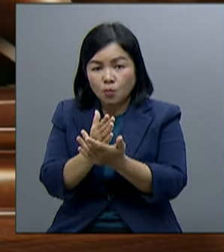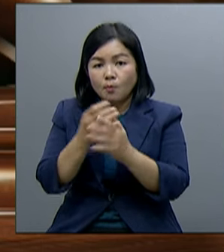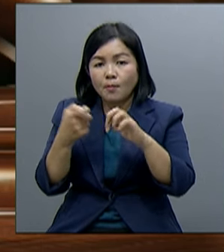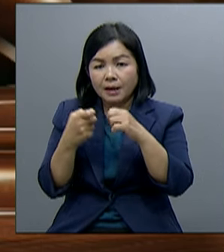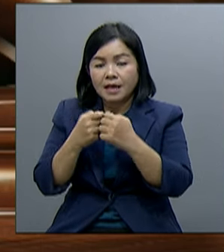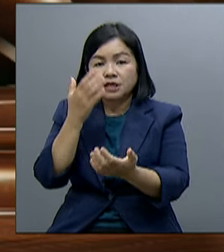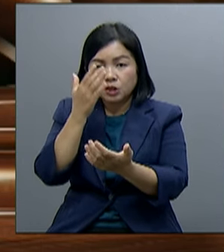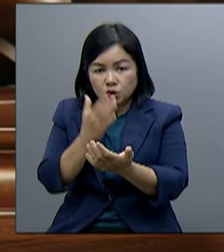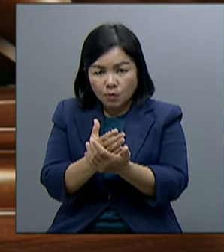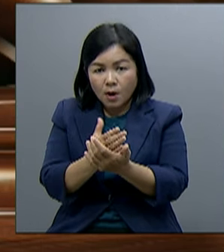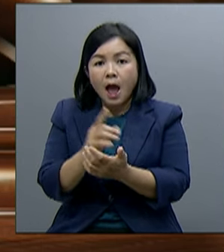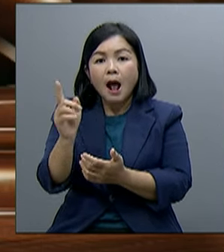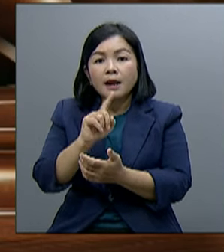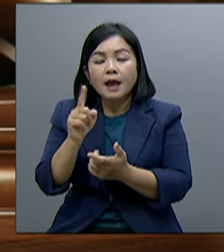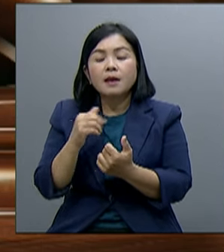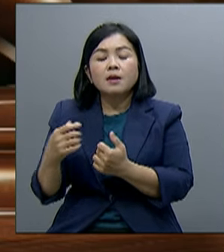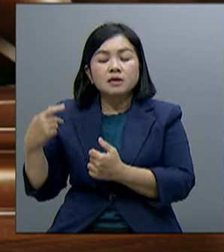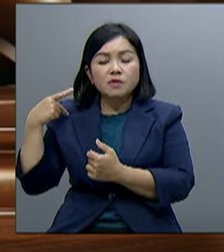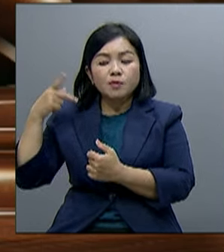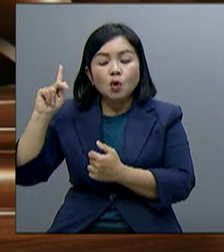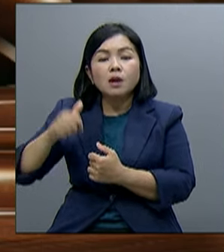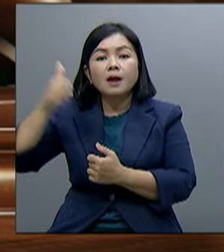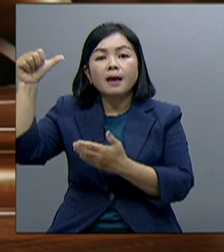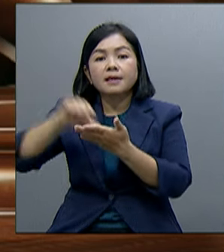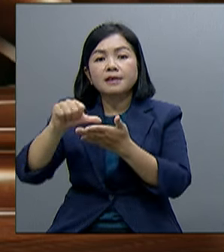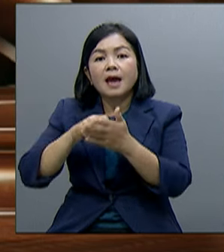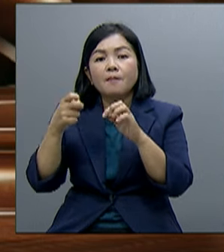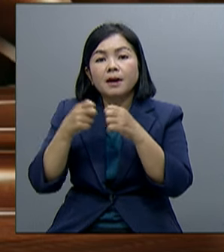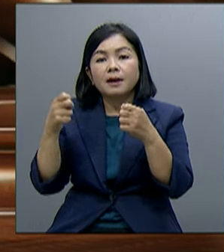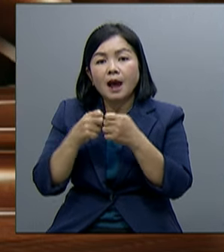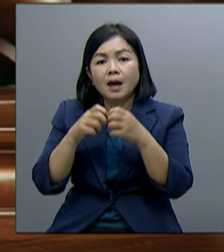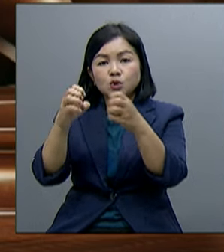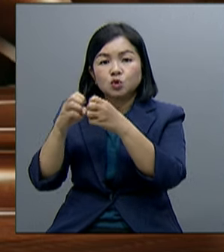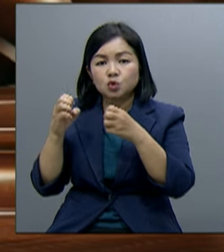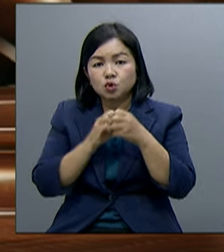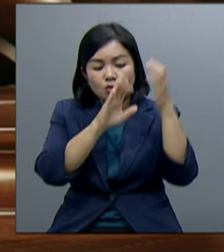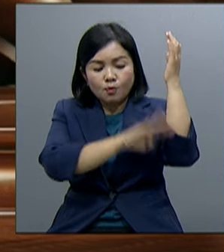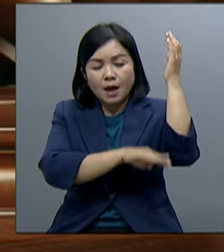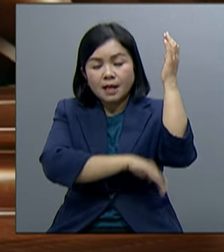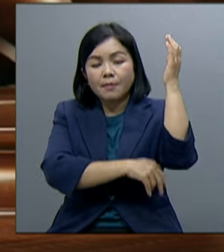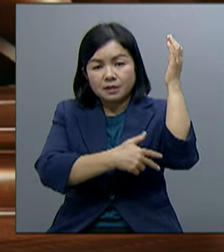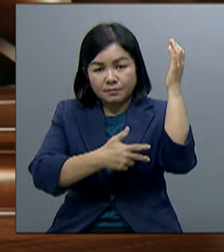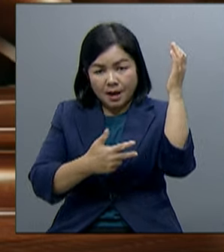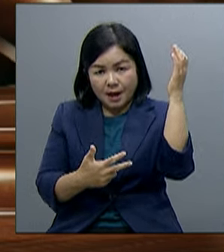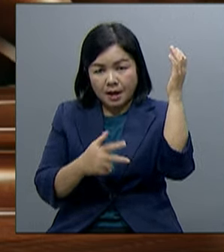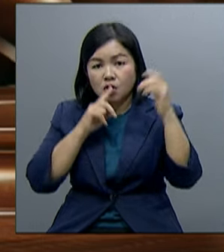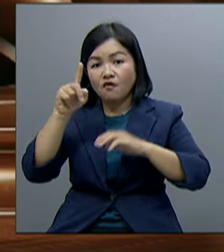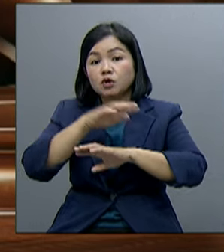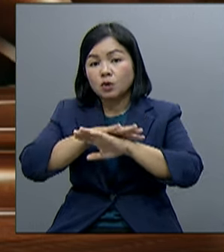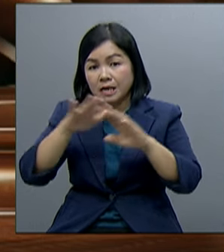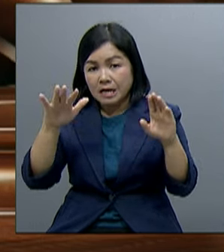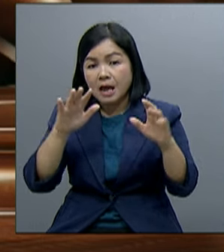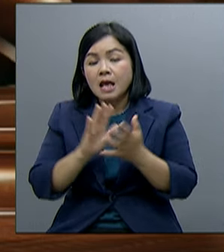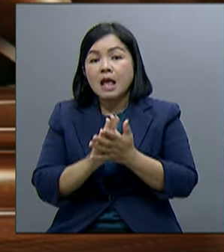จะเป็นเงื่อนไขนึงที่ส่งผลดีต่อการแก้ไขปัญหาความไม่สงบในพื้นที่ 3จังหวัดชายแดนภาคใต้นะคะและมี